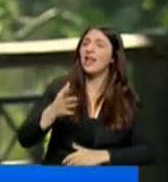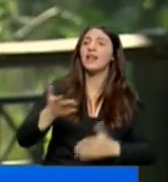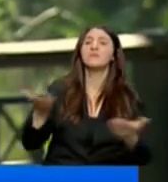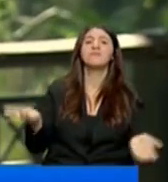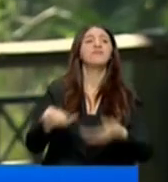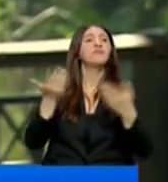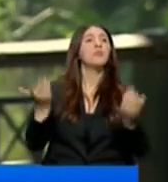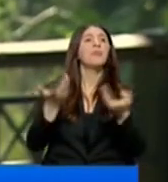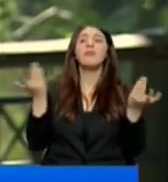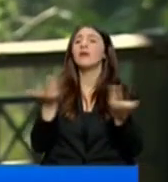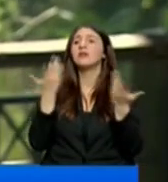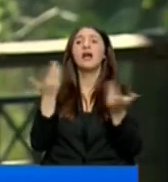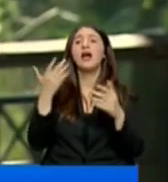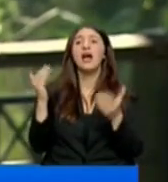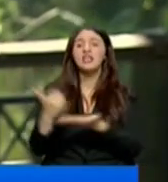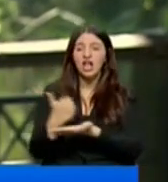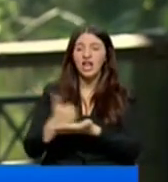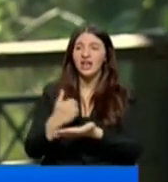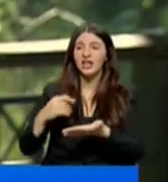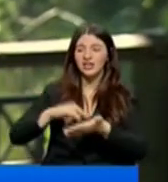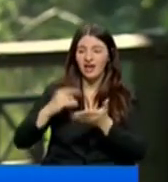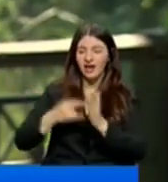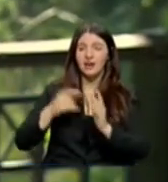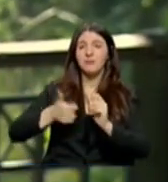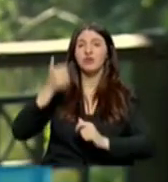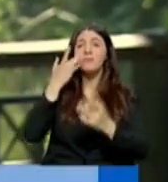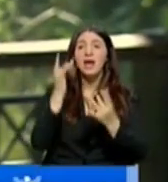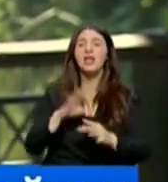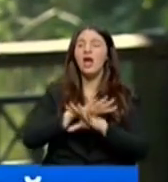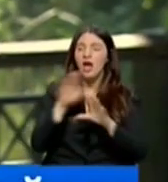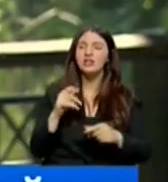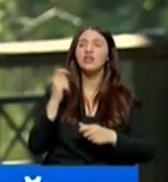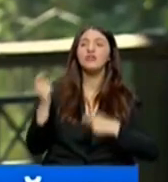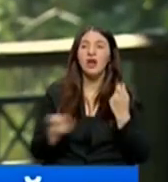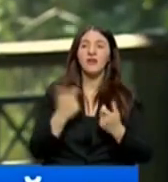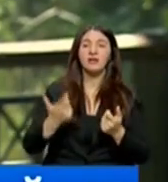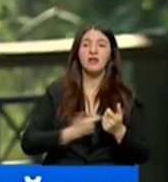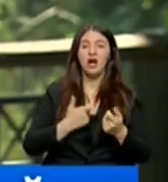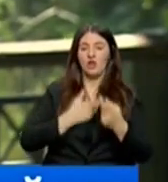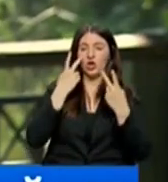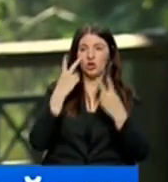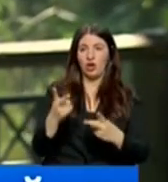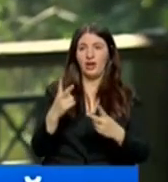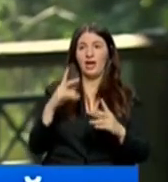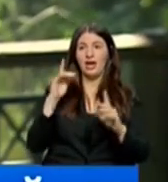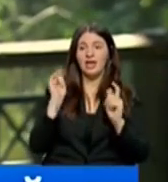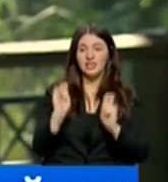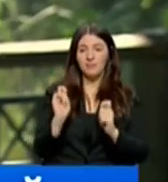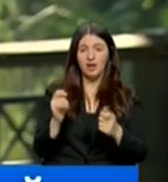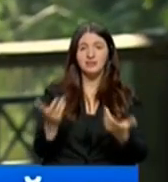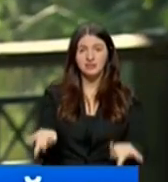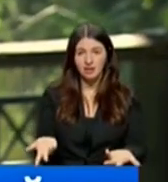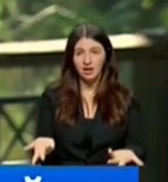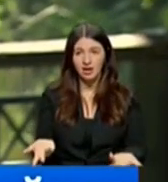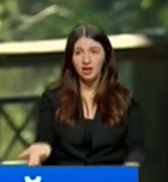Efendim Gelir İdaresi Başkanı'nın görevleri bellidir. Herkes görevlerini yasal ölçüler içinde yerine getirdiği